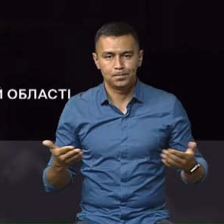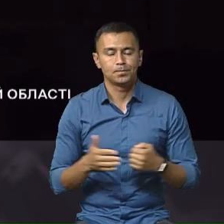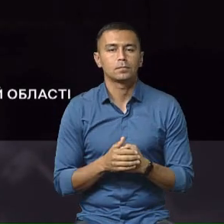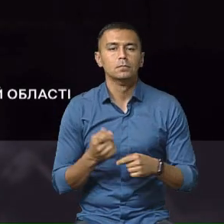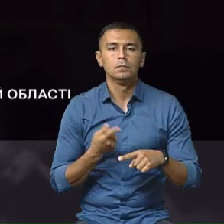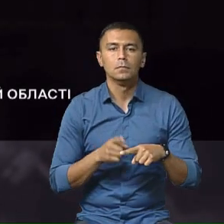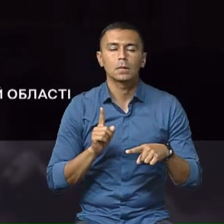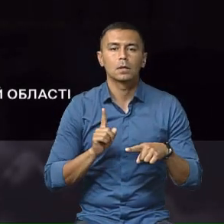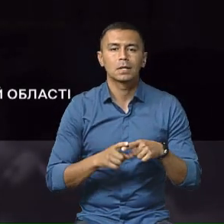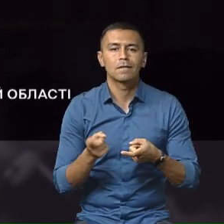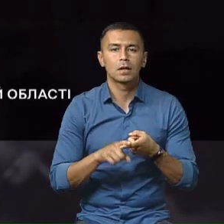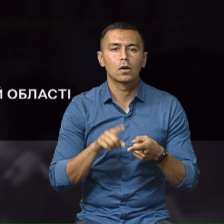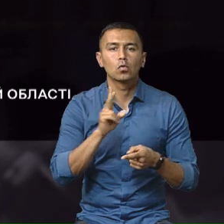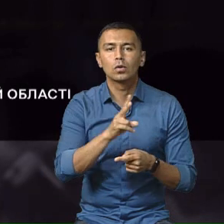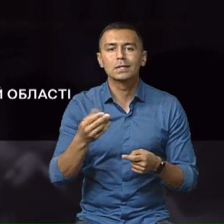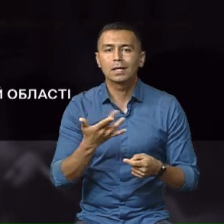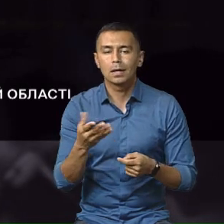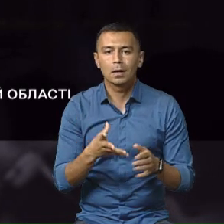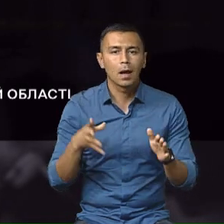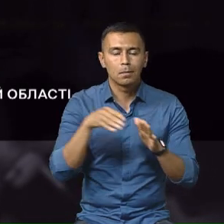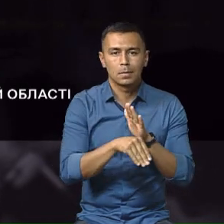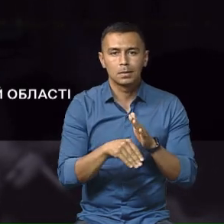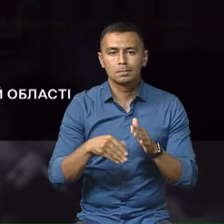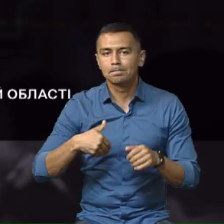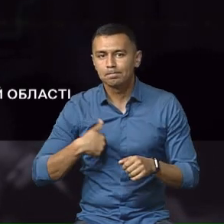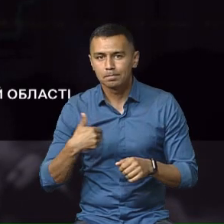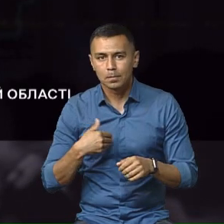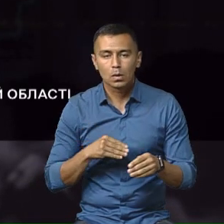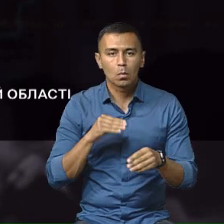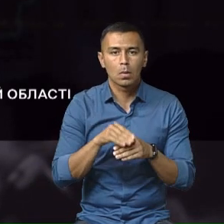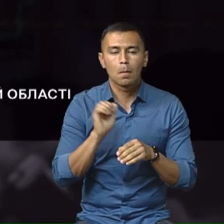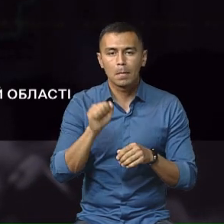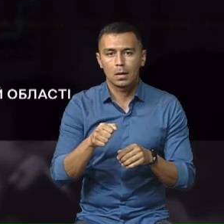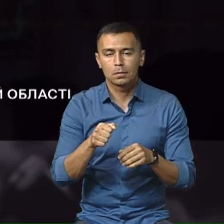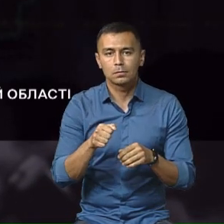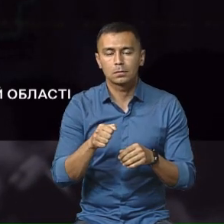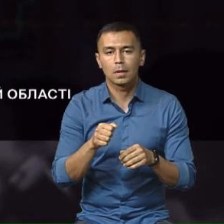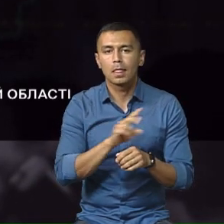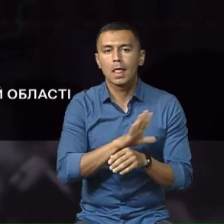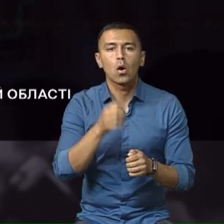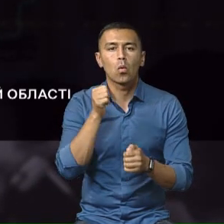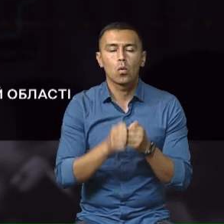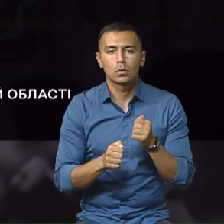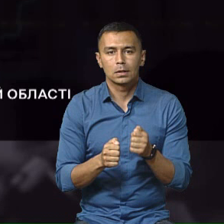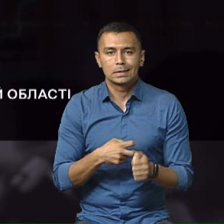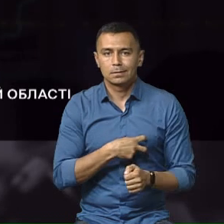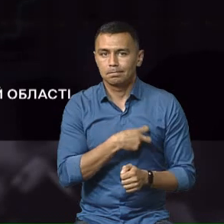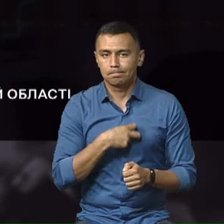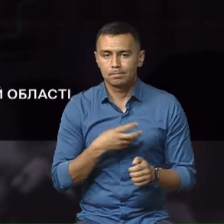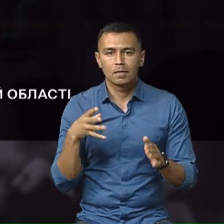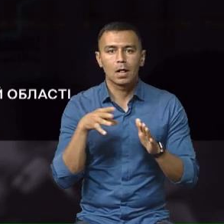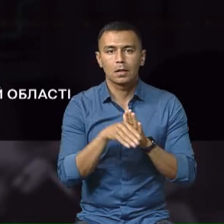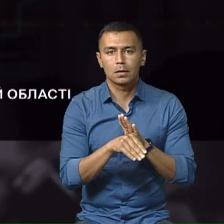в залежності від того, хто скільки дав мінеральних добрив азотних, міг би підживити. Не кожен ризикував